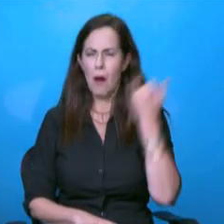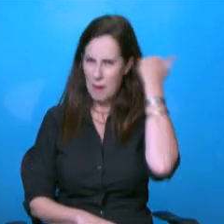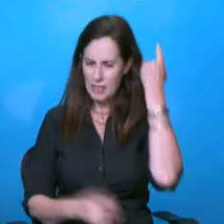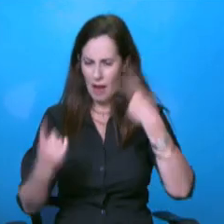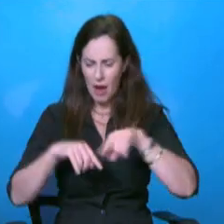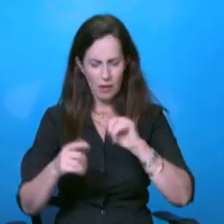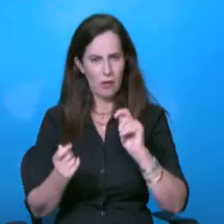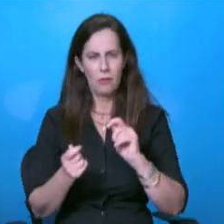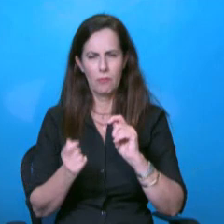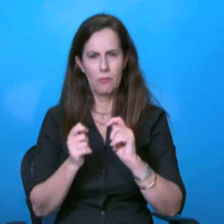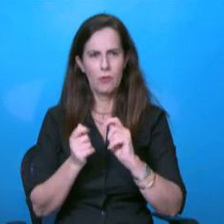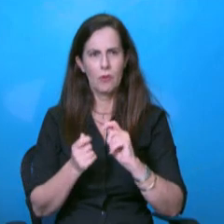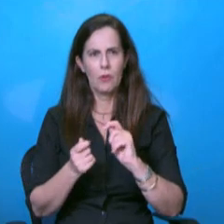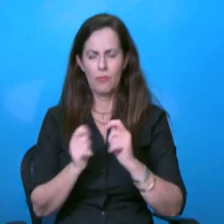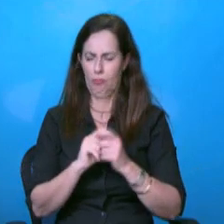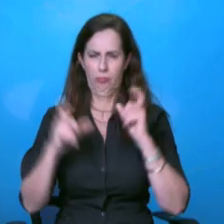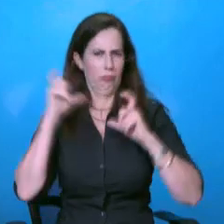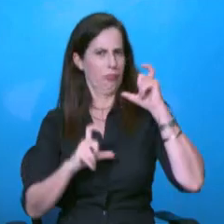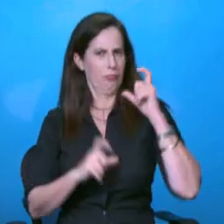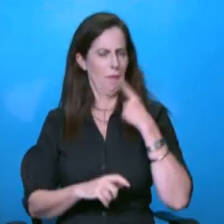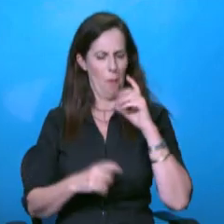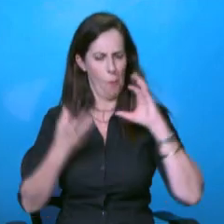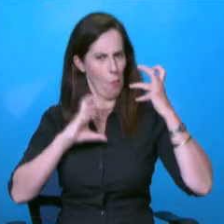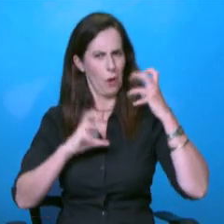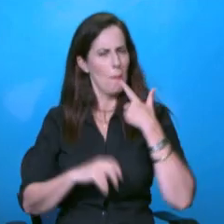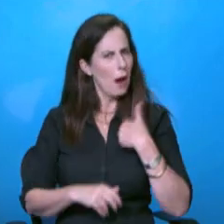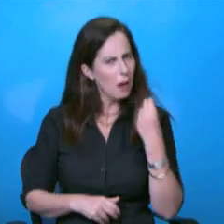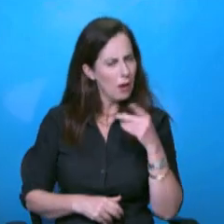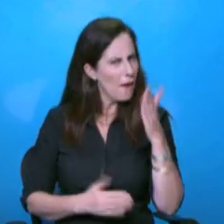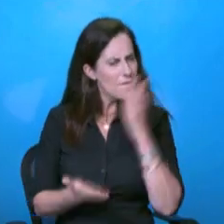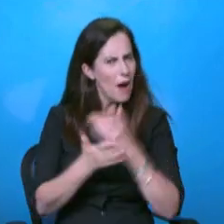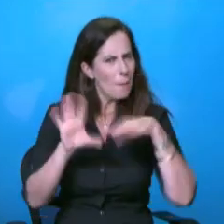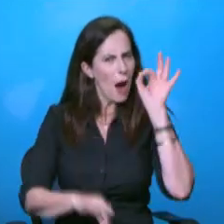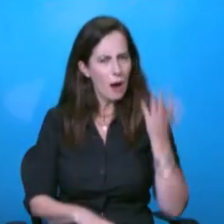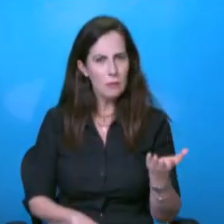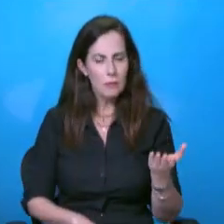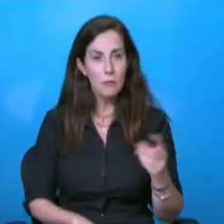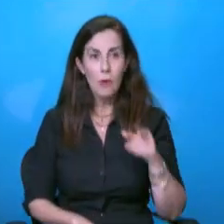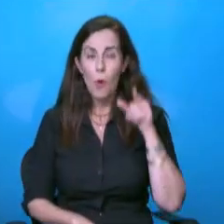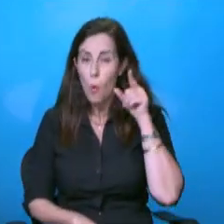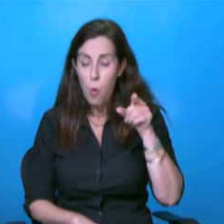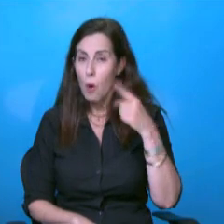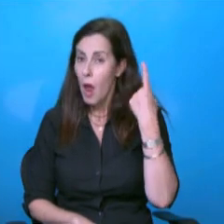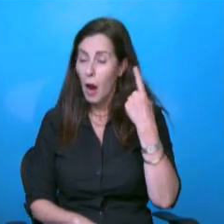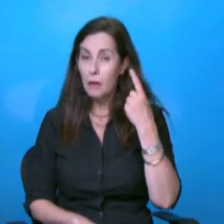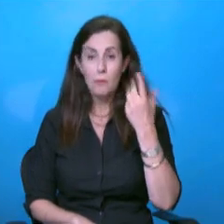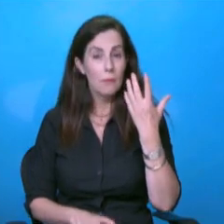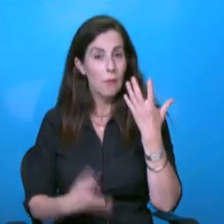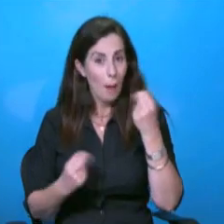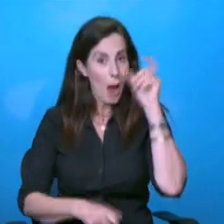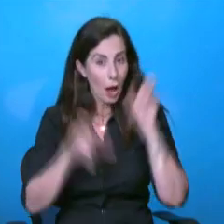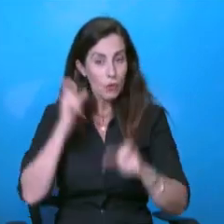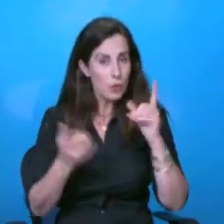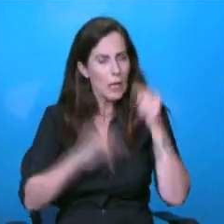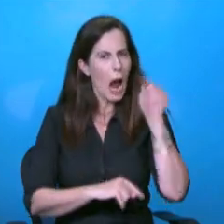את הפנים שלו ואמר, רגע, רשום שהצבעת. סגי וסרמן הוא אחד מעשרות הישראלים שזה